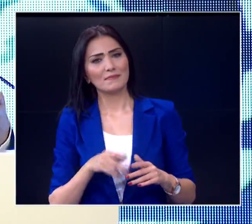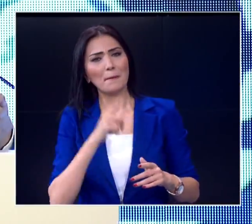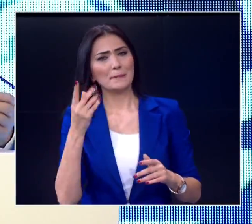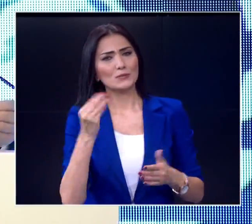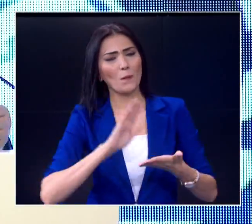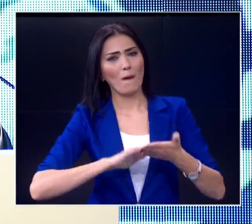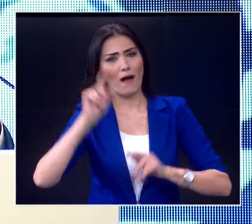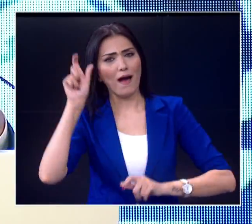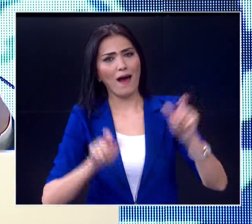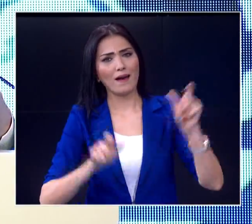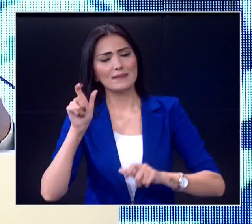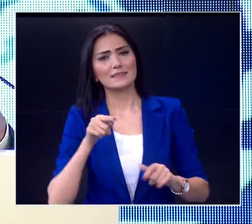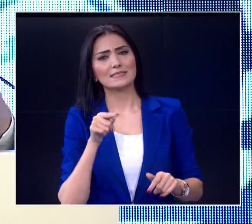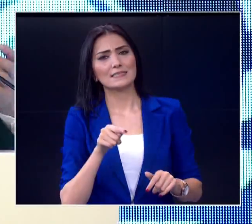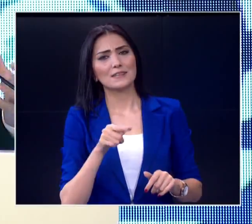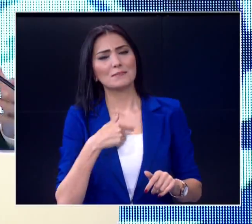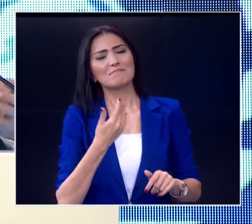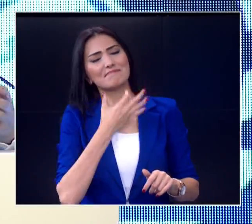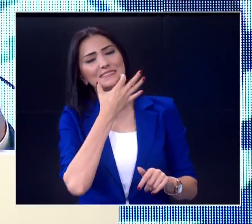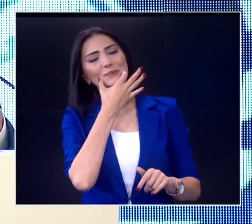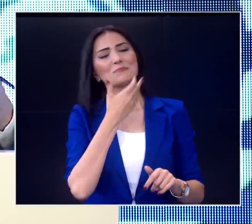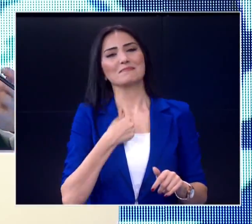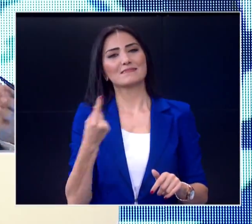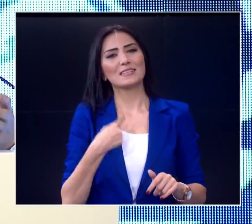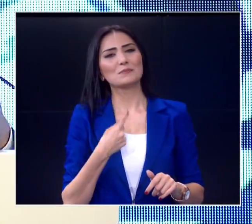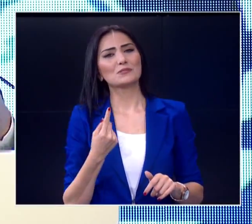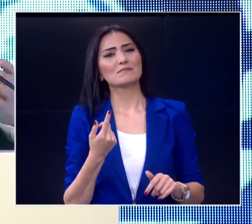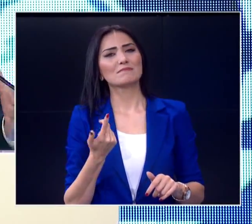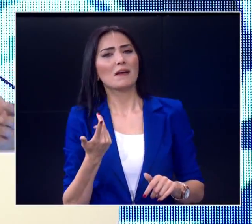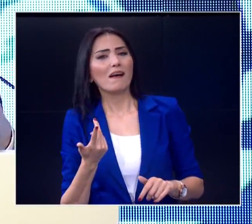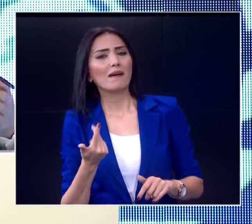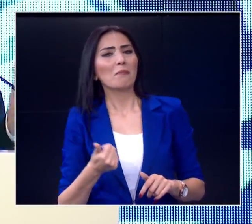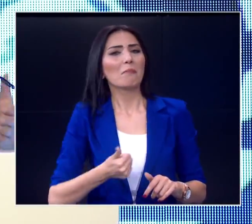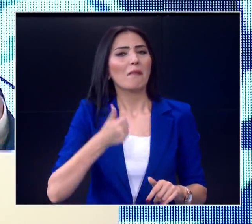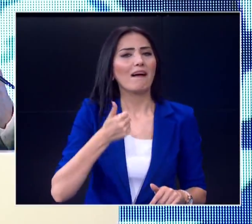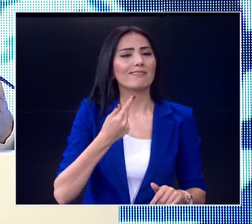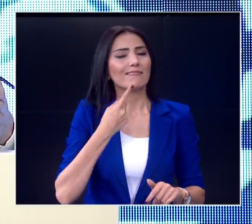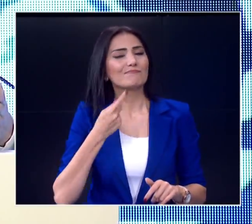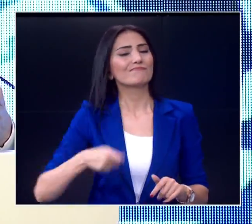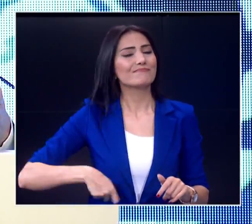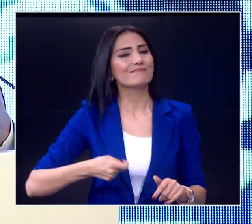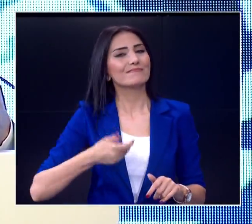birçok arkadaş gülümsemişti. Ya işte bakan da sallıyor.